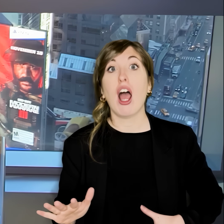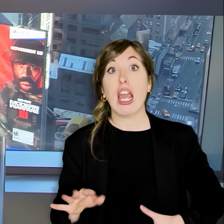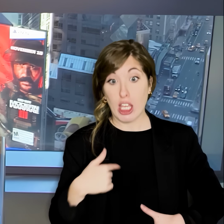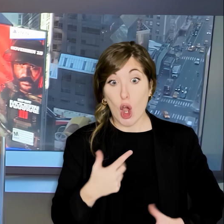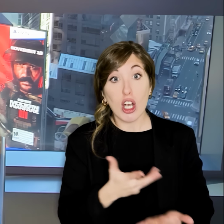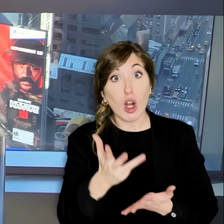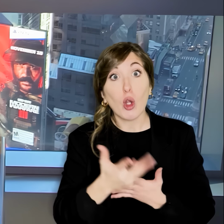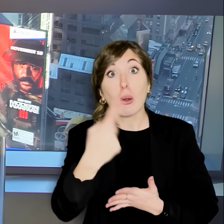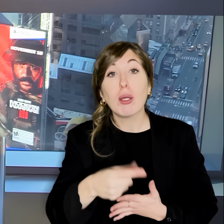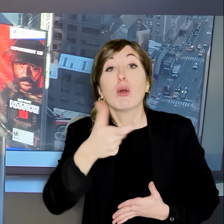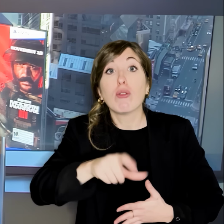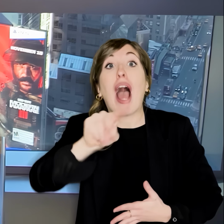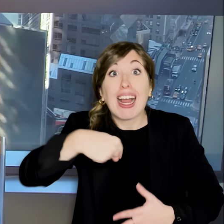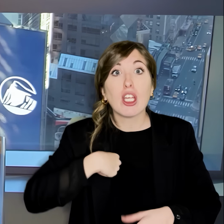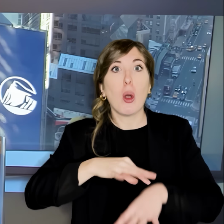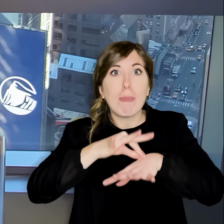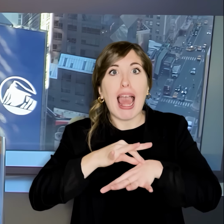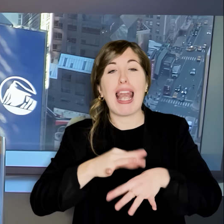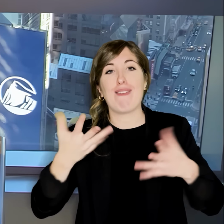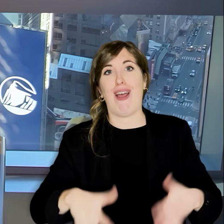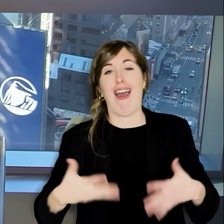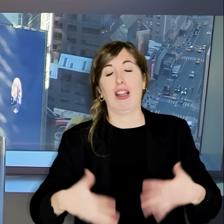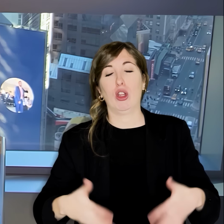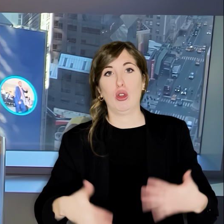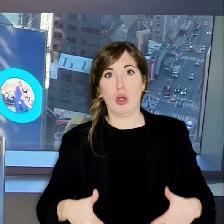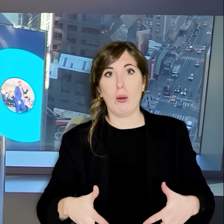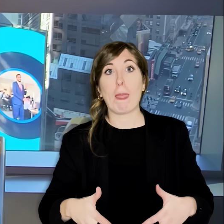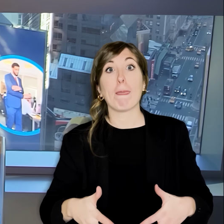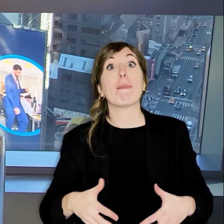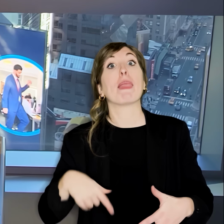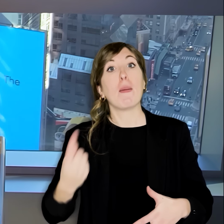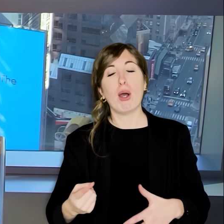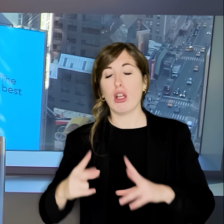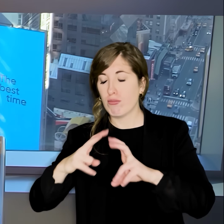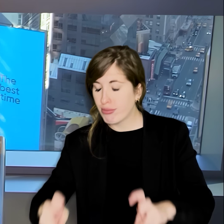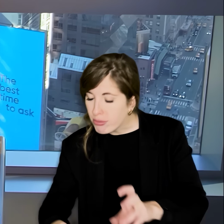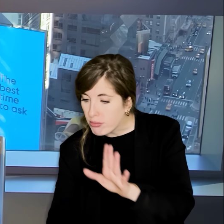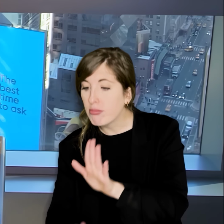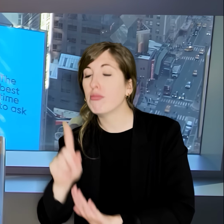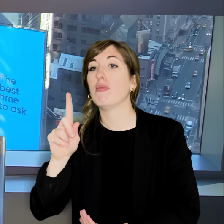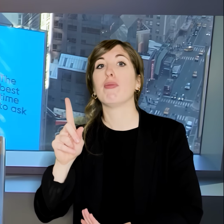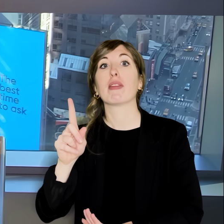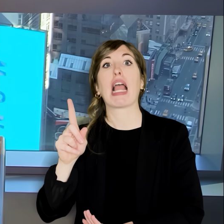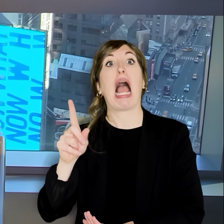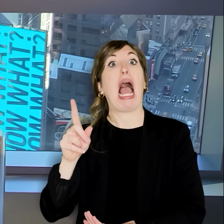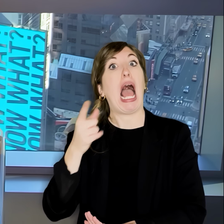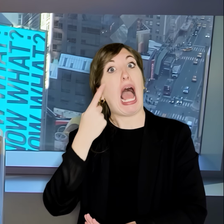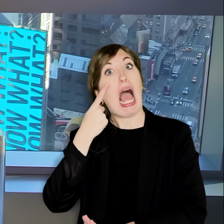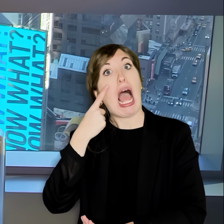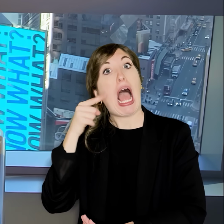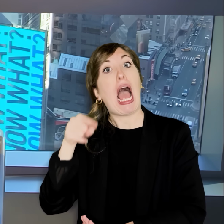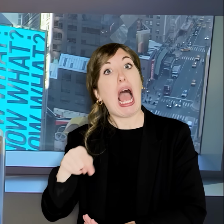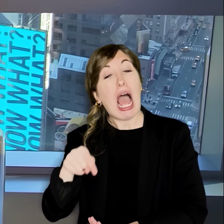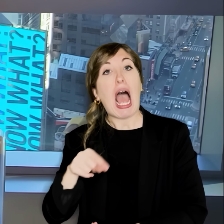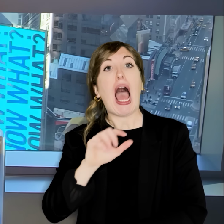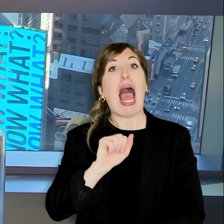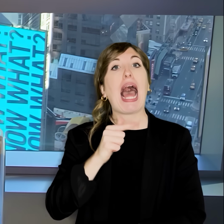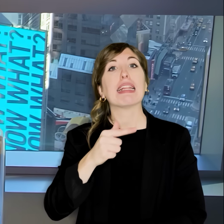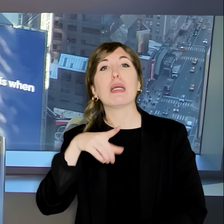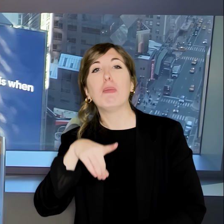anch'io e quando il neo m'ha detto che non era niente Poi è arrivato l'esame istologico l'esame istologico in realtà ci era moderati Alp